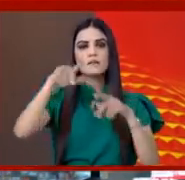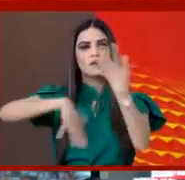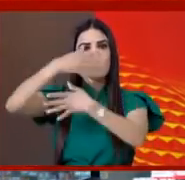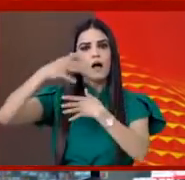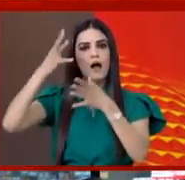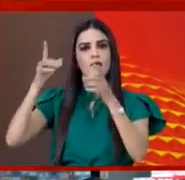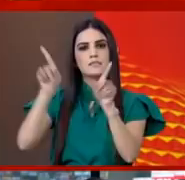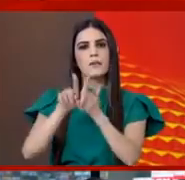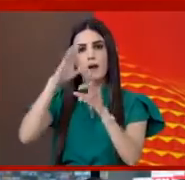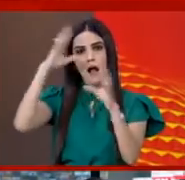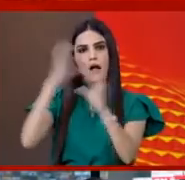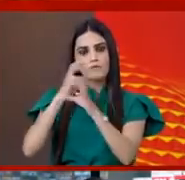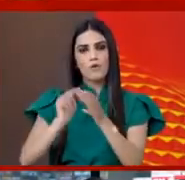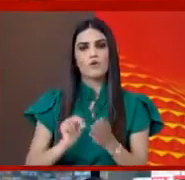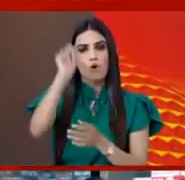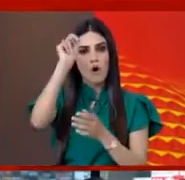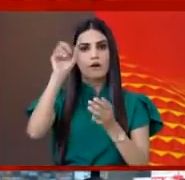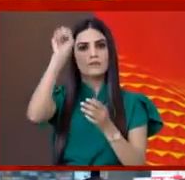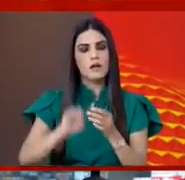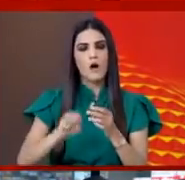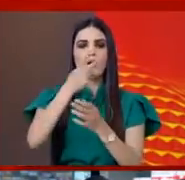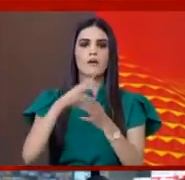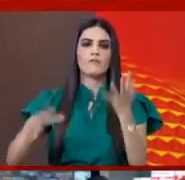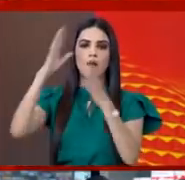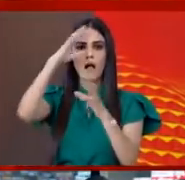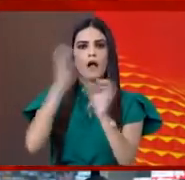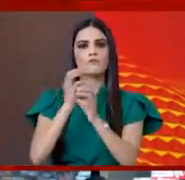लिए नॉर्थ साउथ पर टूल किट जारी किया है।